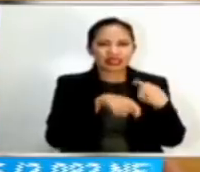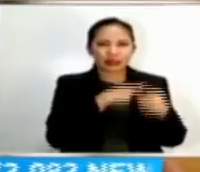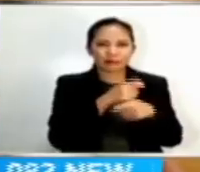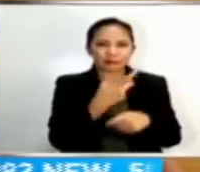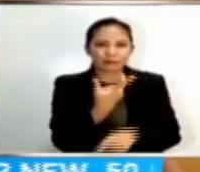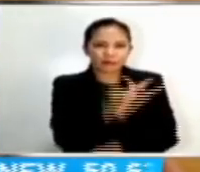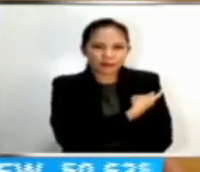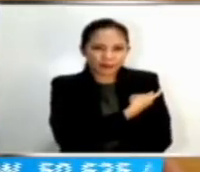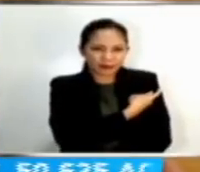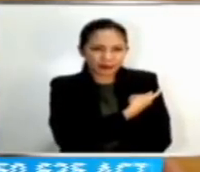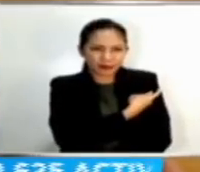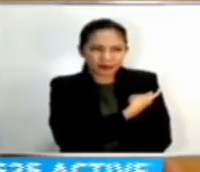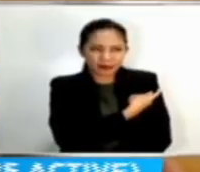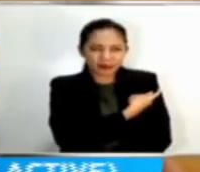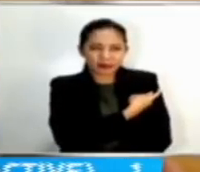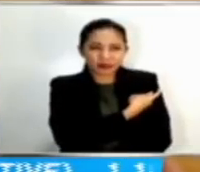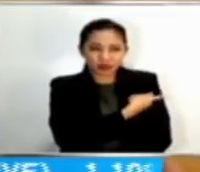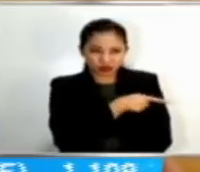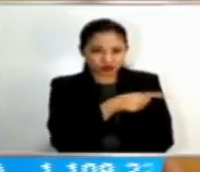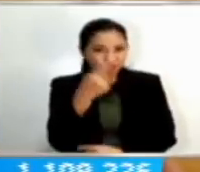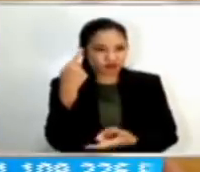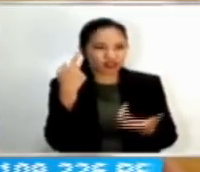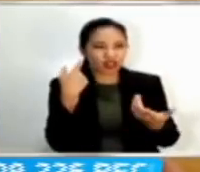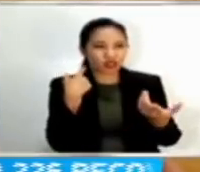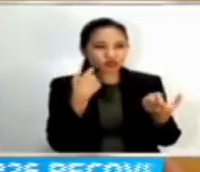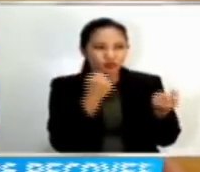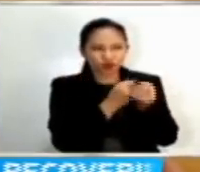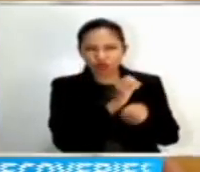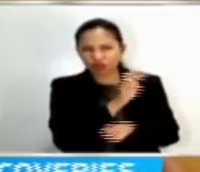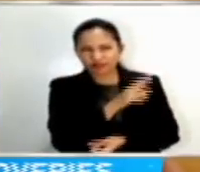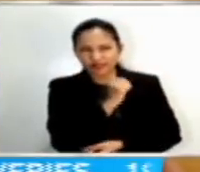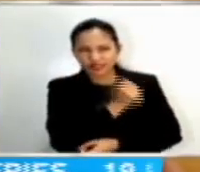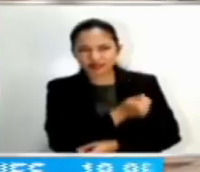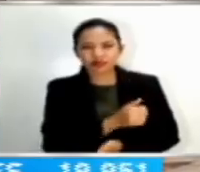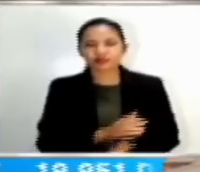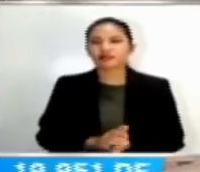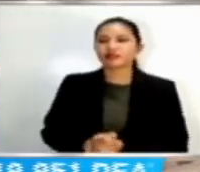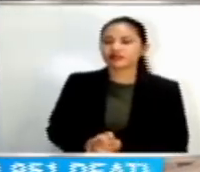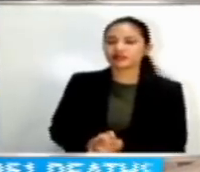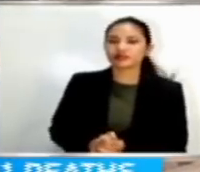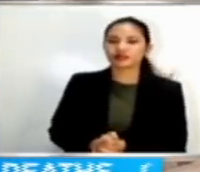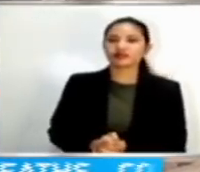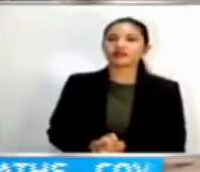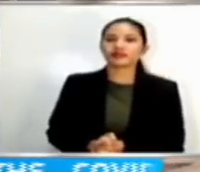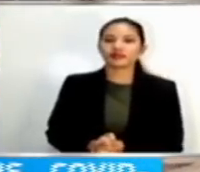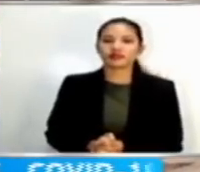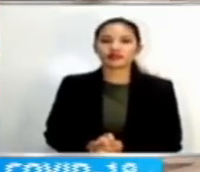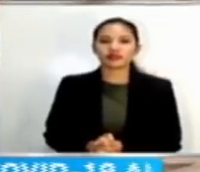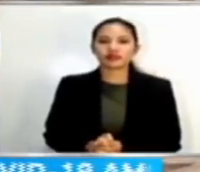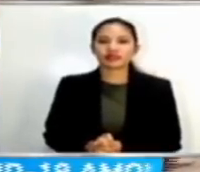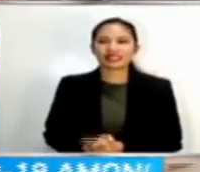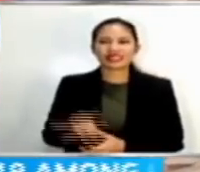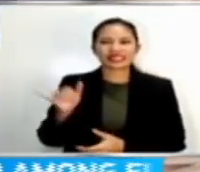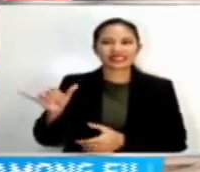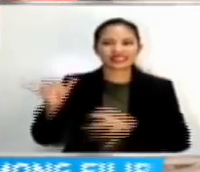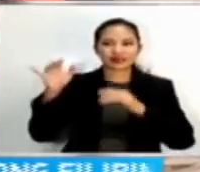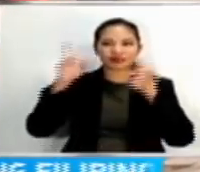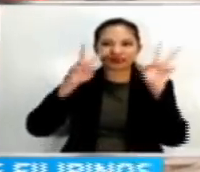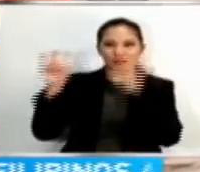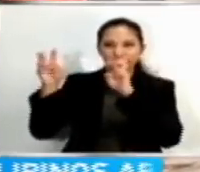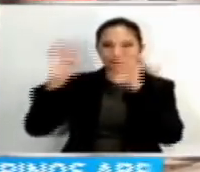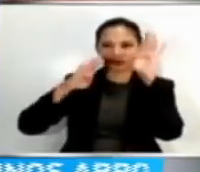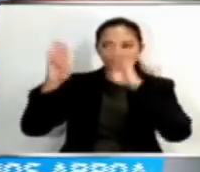for it or against? Well, yung ano kasi dyan, yung issue dyan is more of sa,